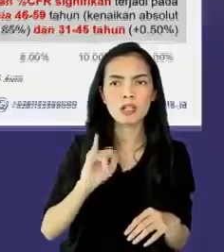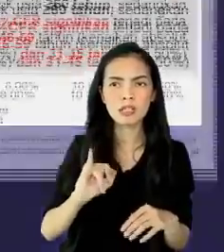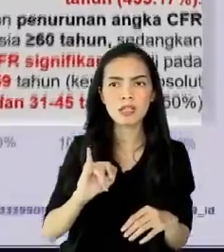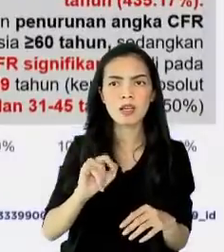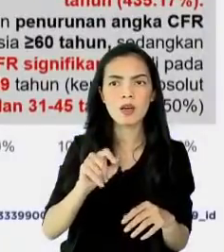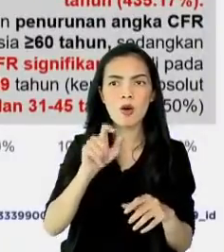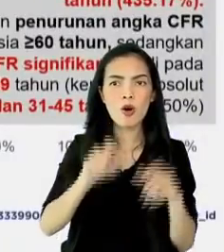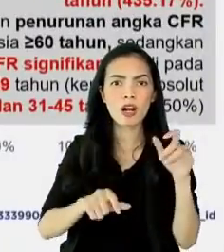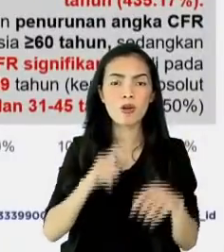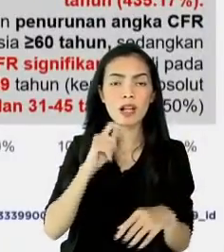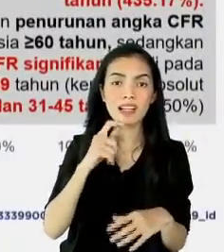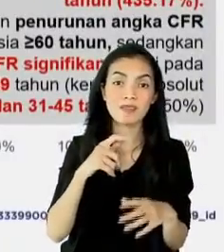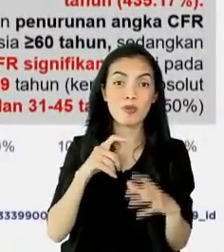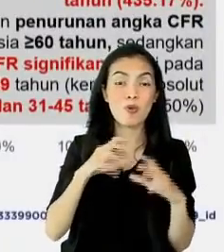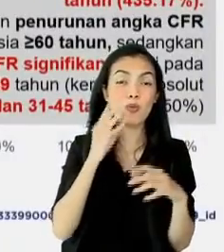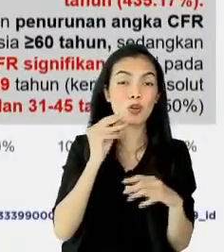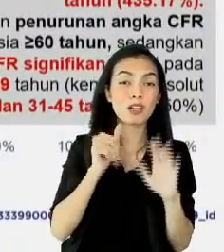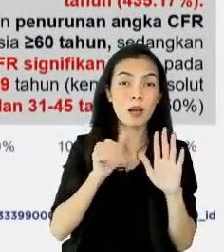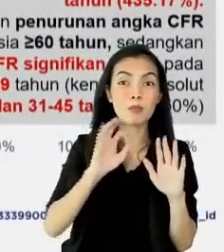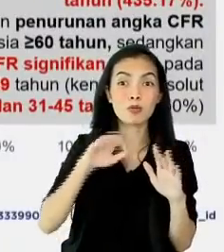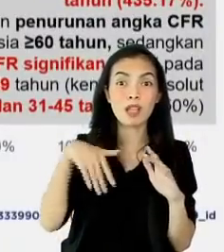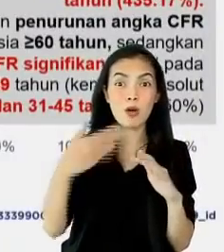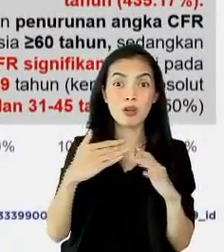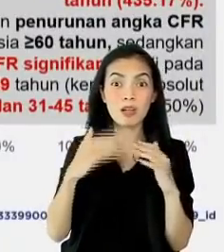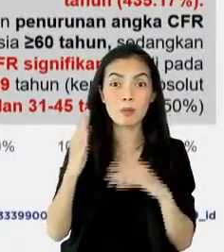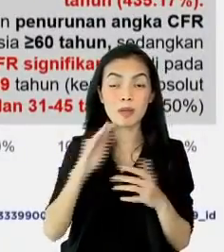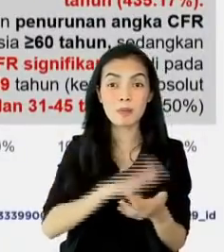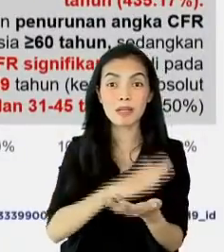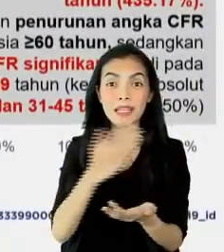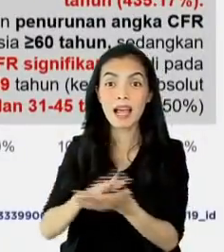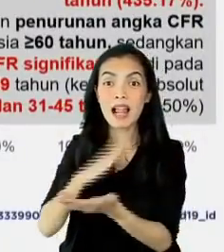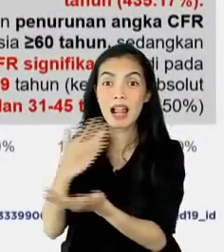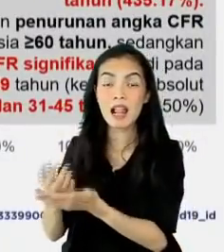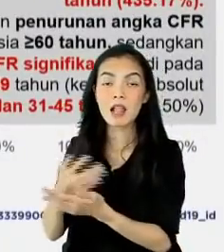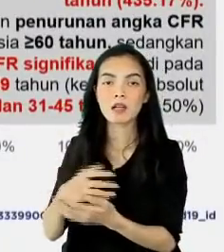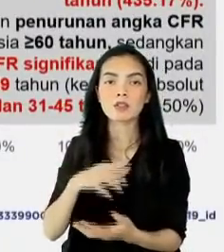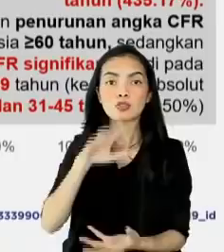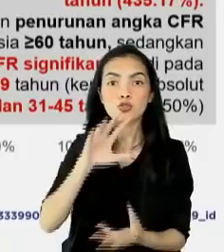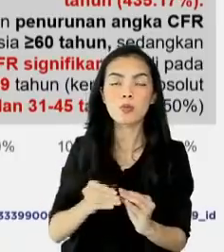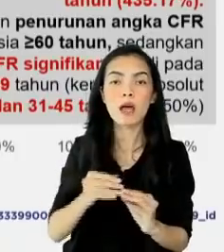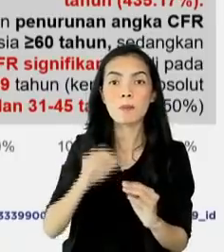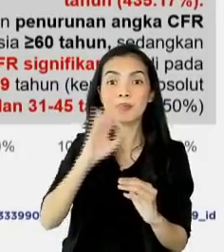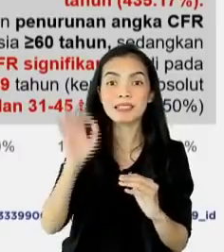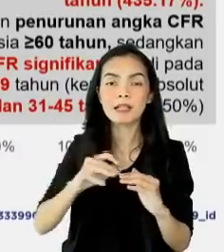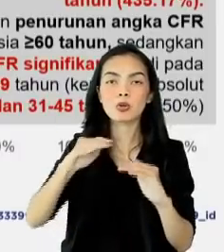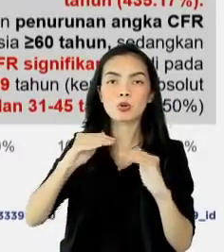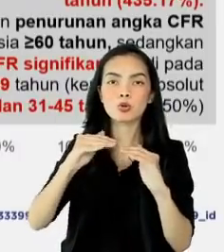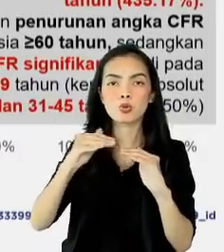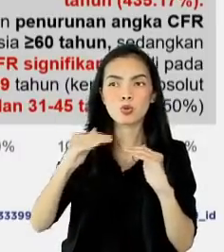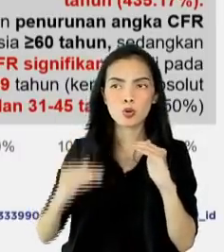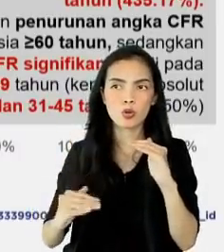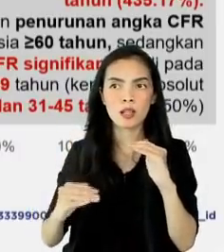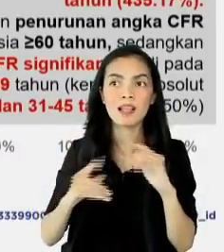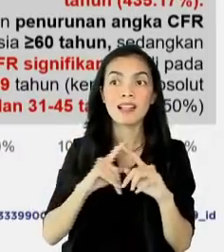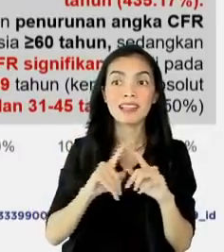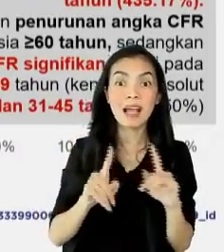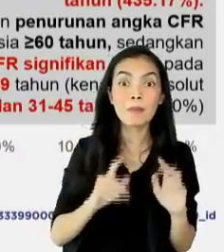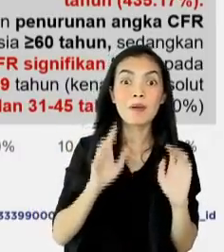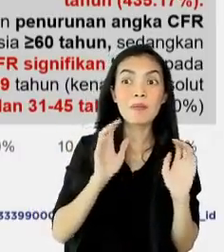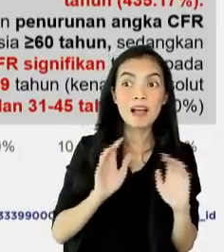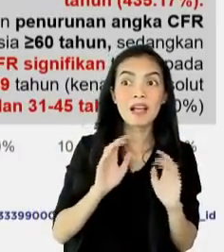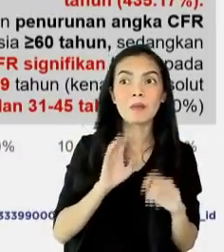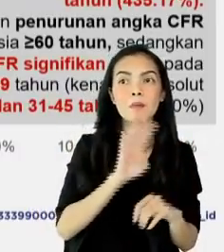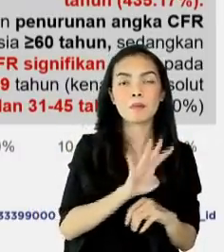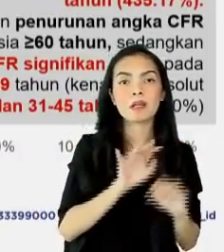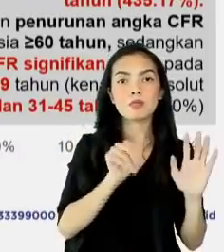orang-orang yang lanjut usia malah menurun. Tapi kenaikan tertinggi kita lihat yang pertama di usia 46 sampai 59 tahun.